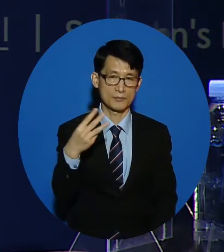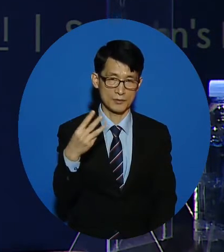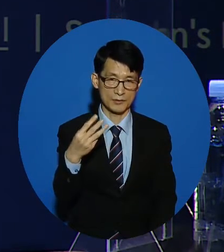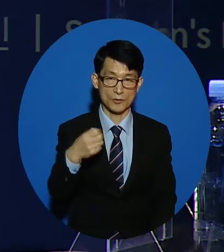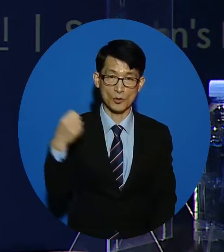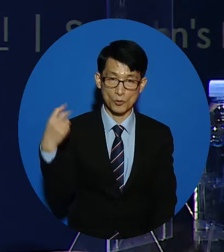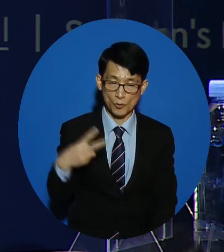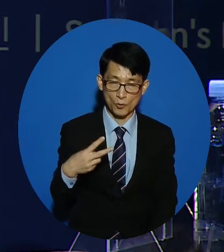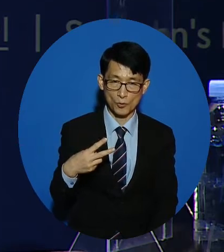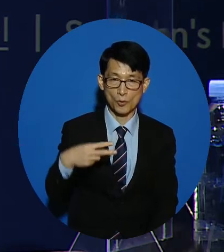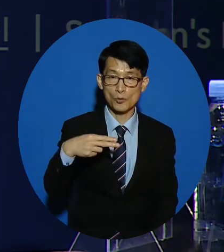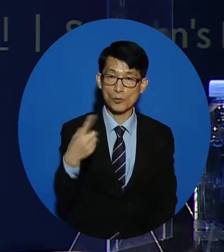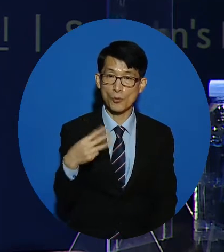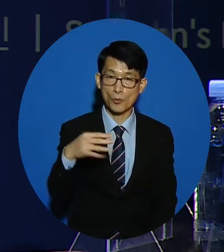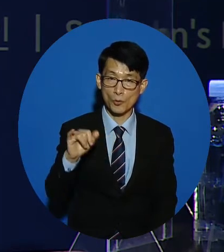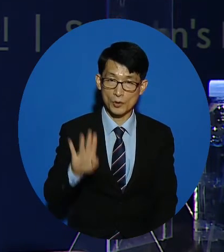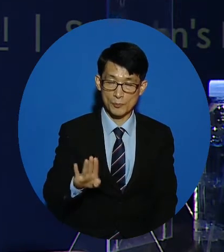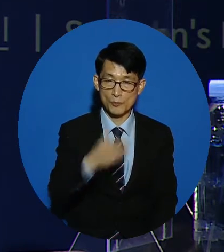도립복지관이